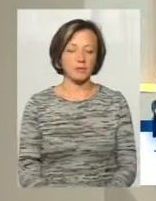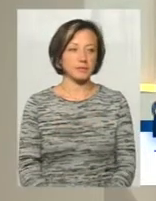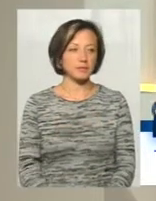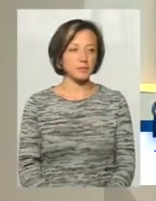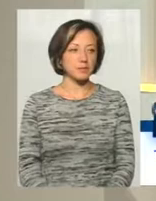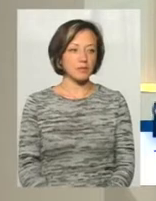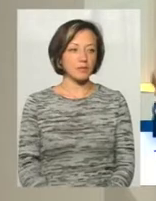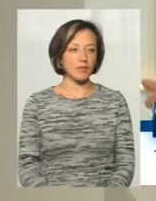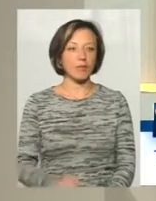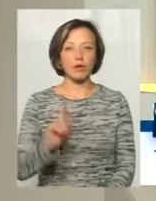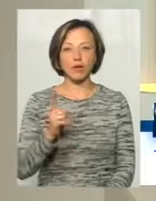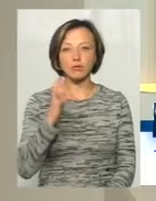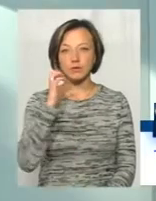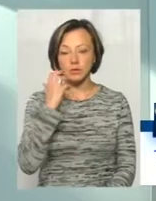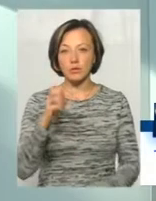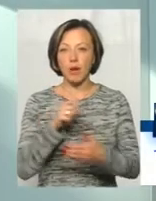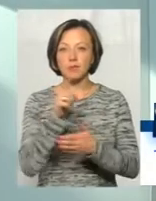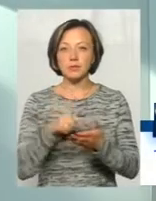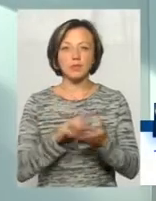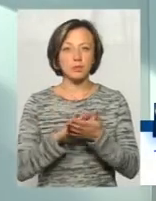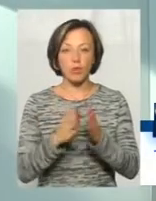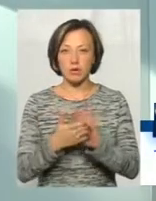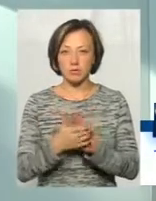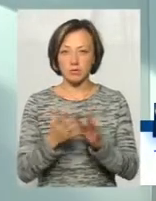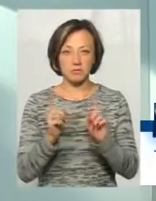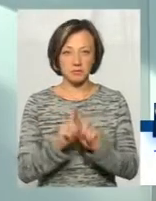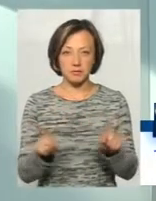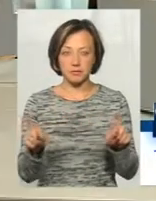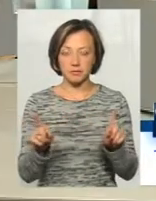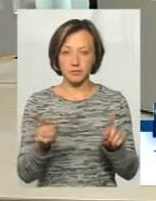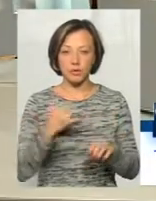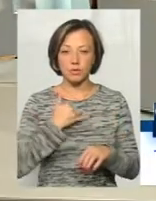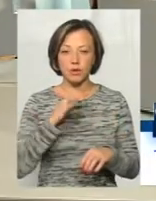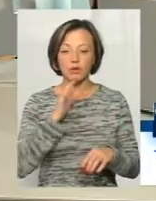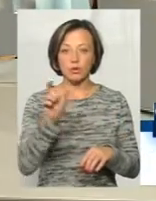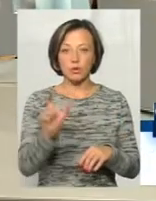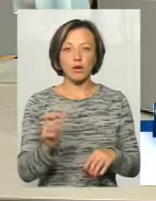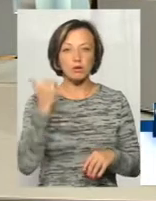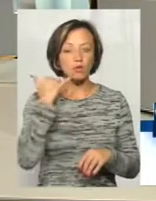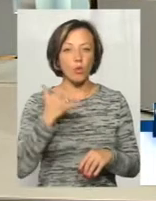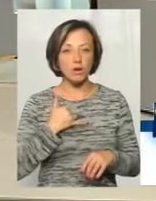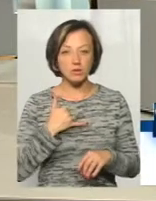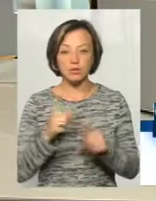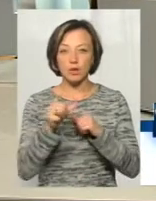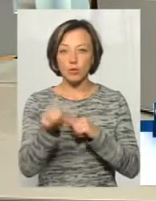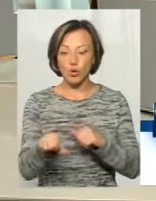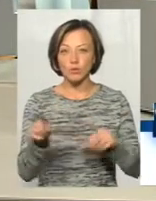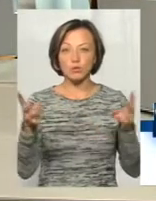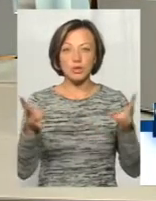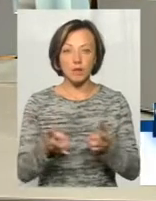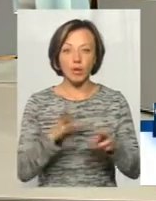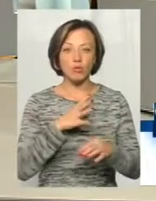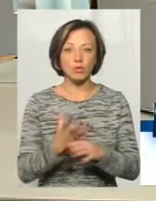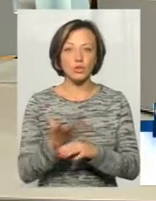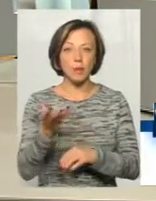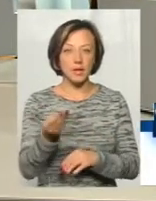дуже серйозне питання. Це серйозне питання, взагалі, звичайно. Ситуація дивна от в нашої слухачки, оскільки, окрім того, що потрібно було